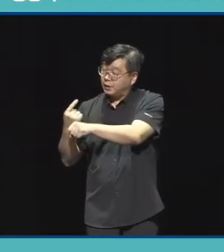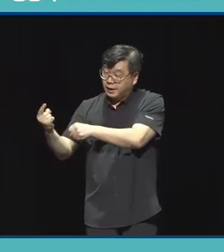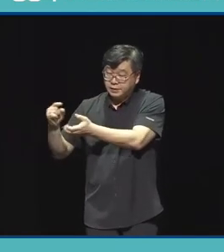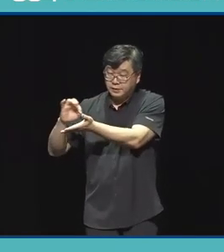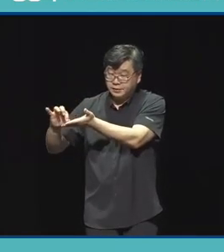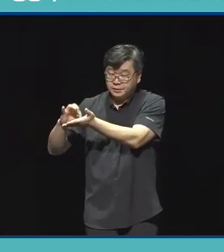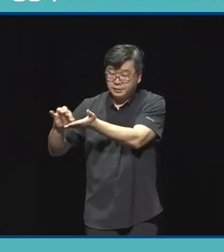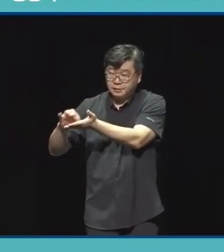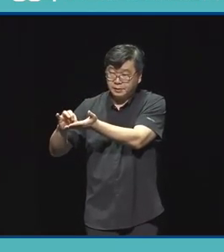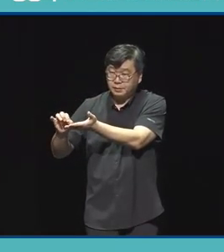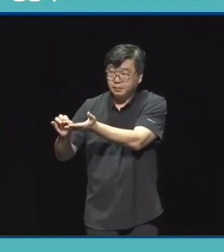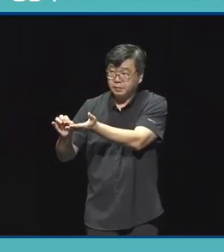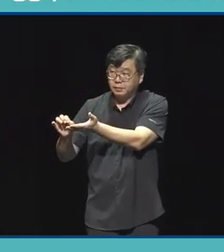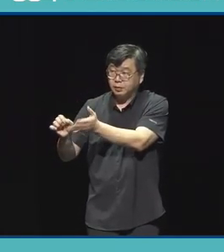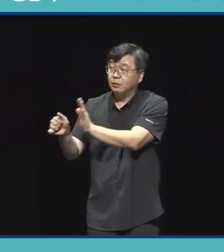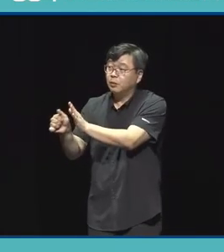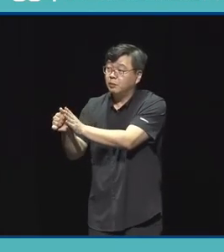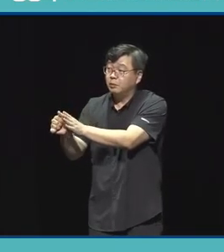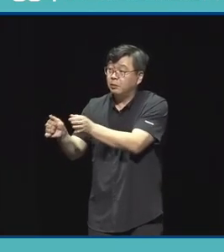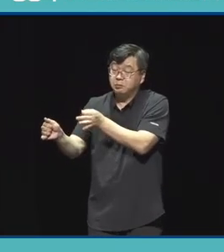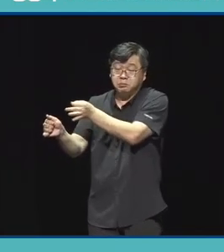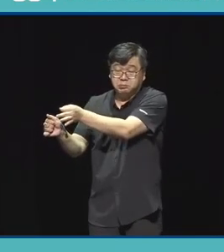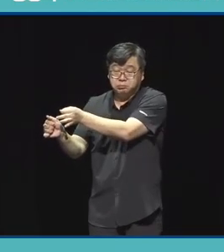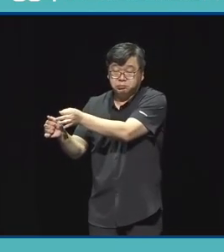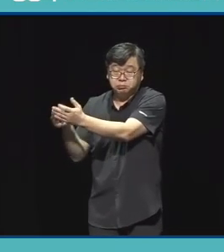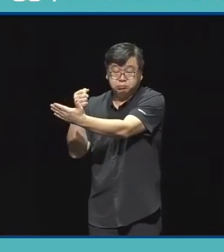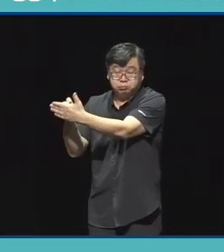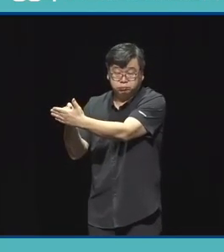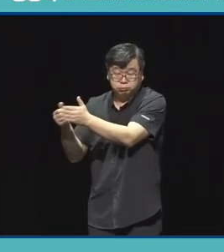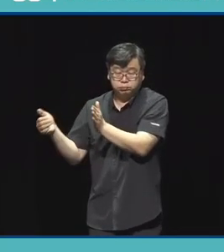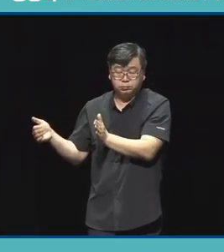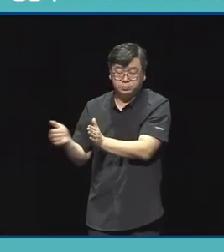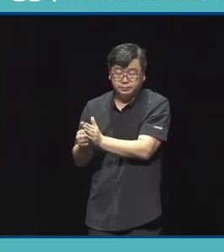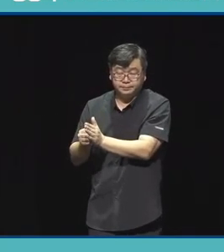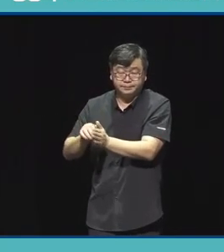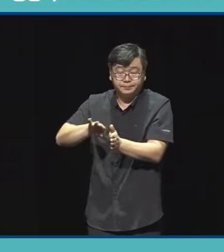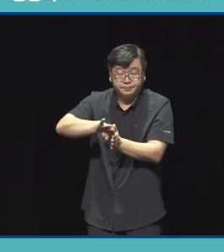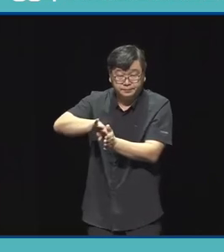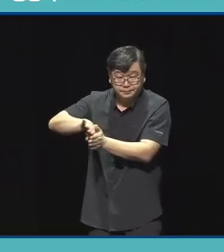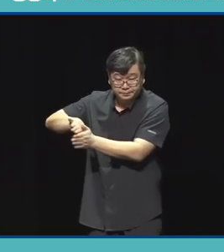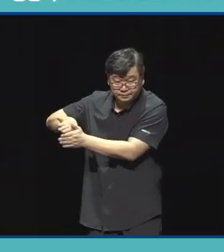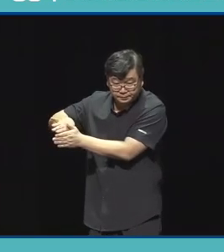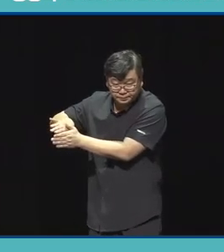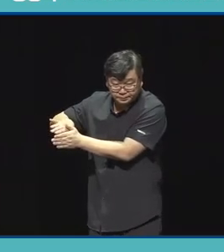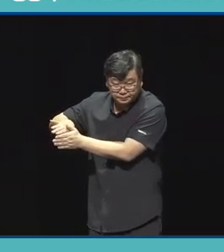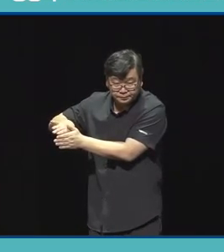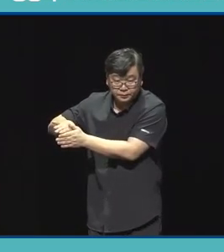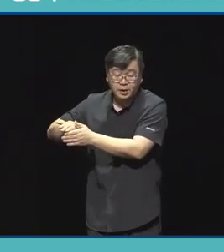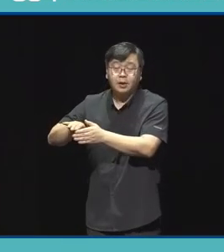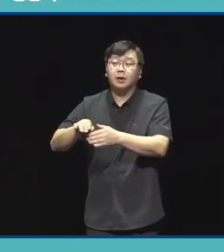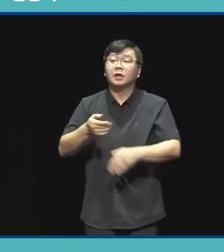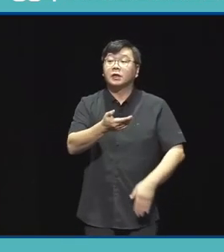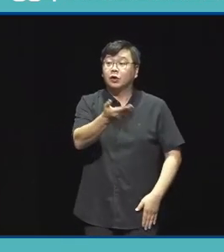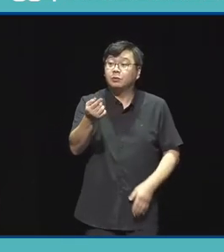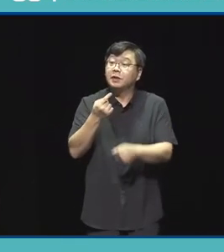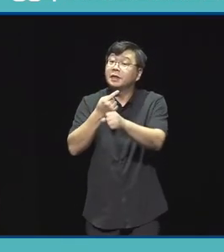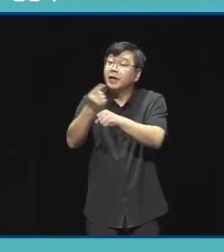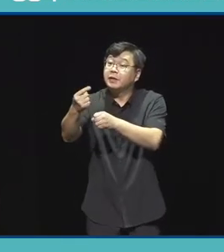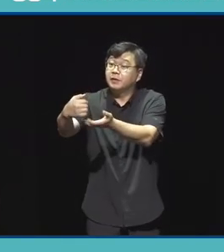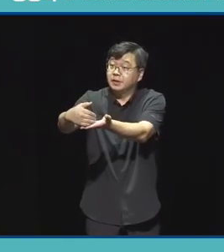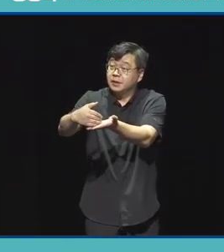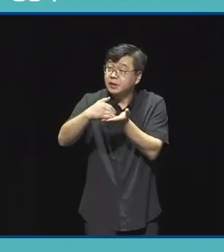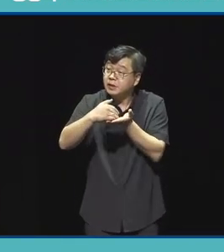내년에도이 해당 세계 작품의 예술제에 대해서 지원이 될 예정입니다 그래서 여러분들께서 내년에